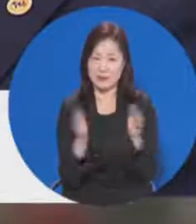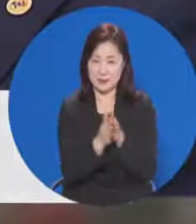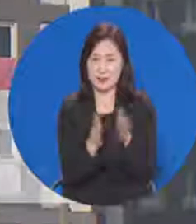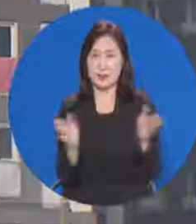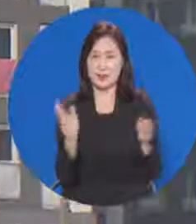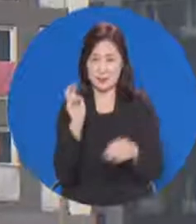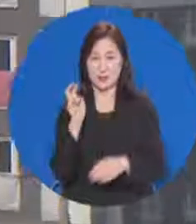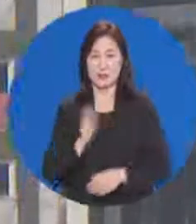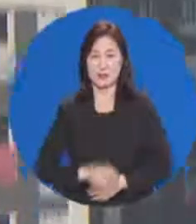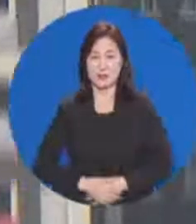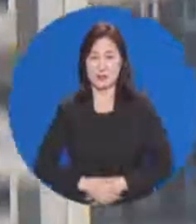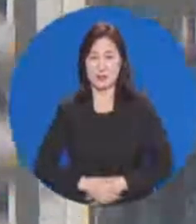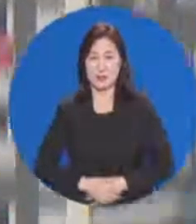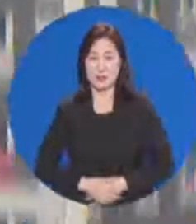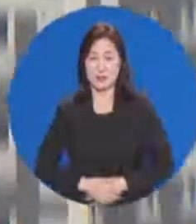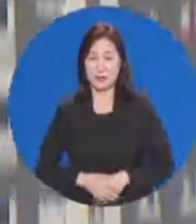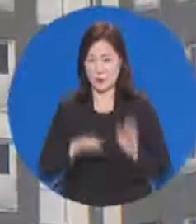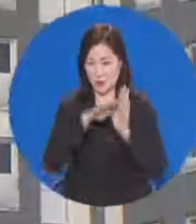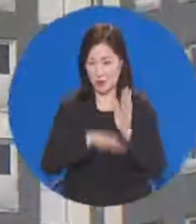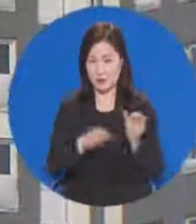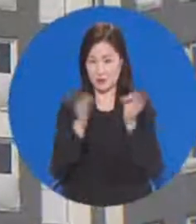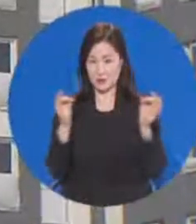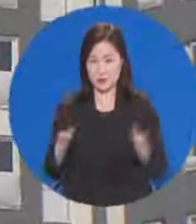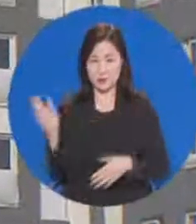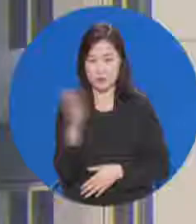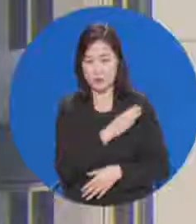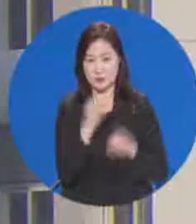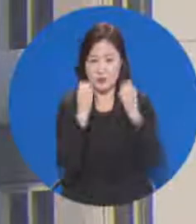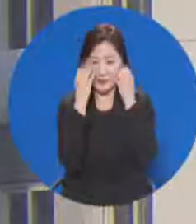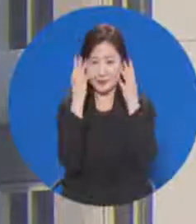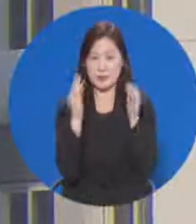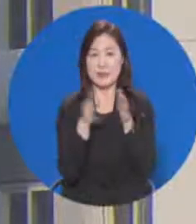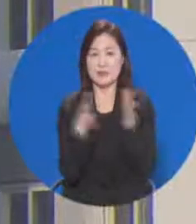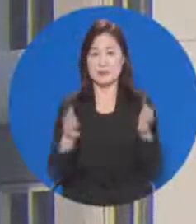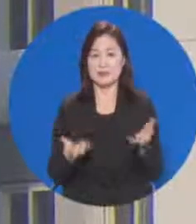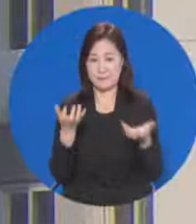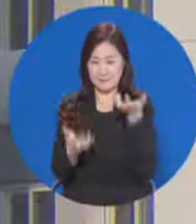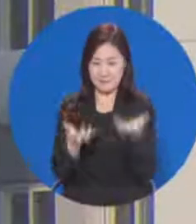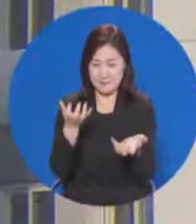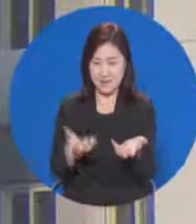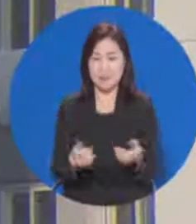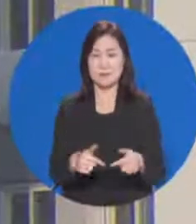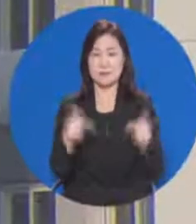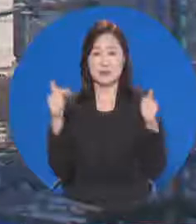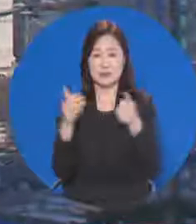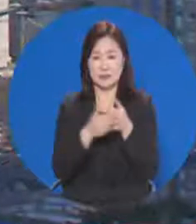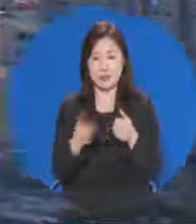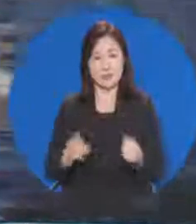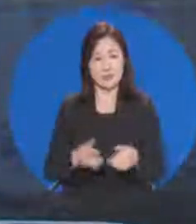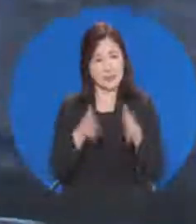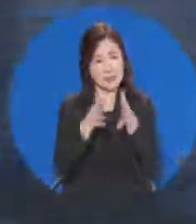없는. 여기에 하반기부터 줄줄이 예정된 신축 아파트 입주도 지역 부동산 시장의